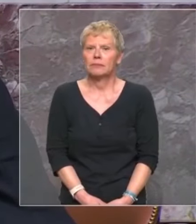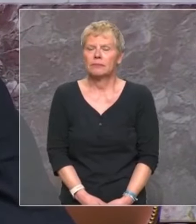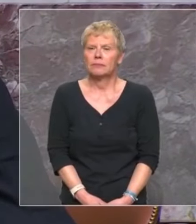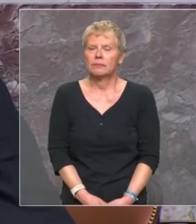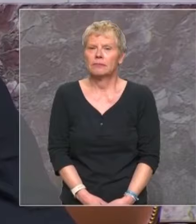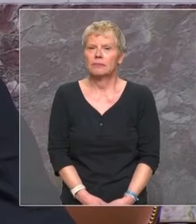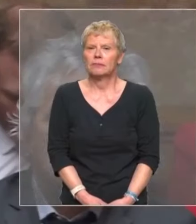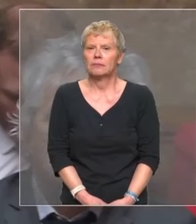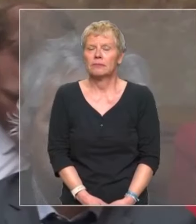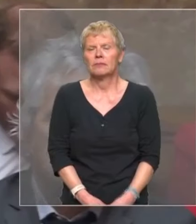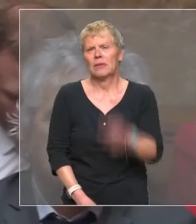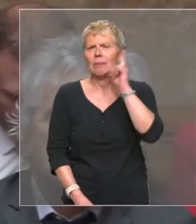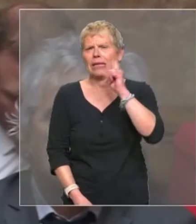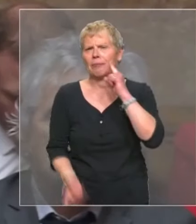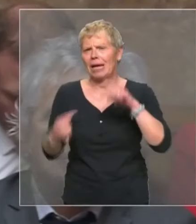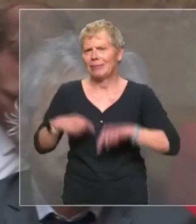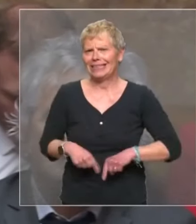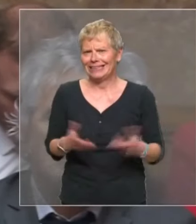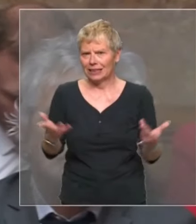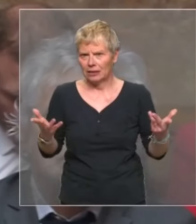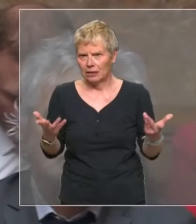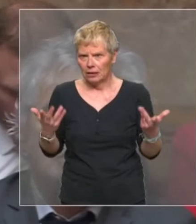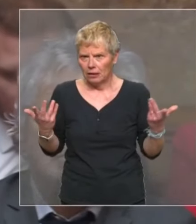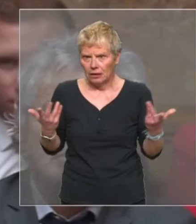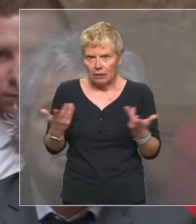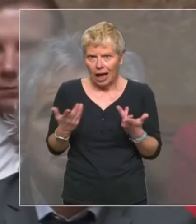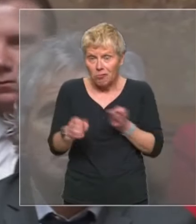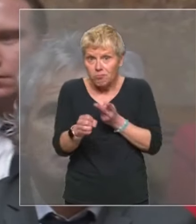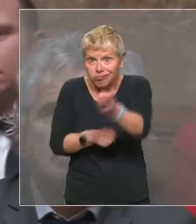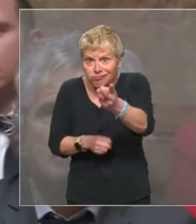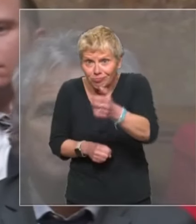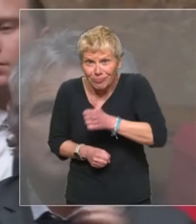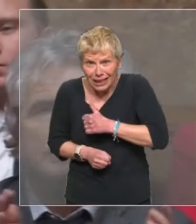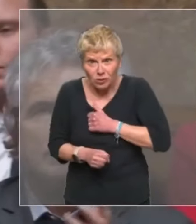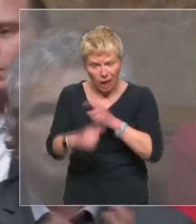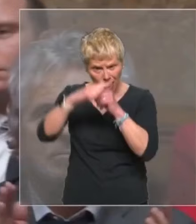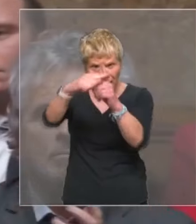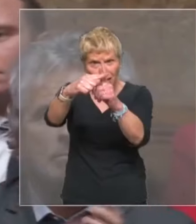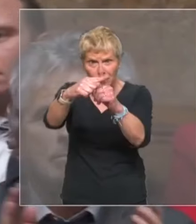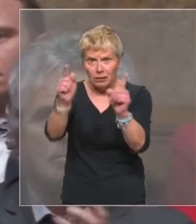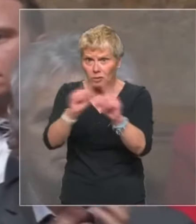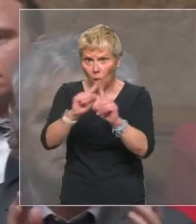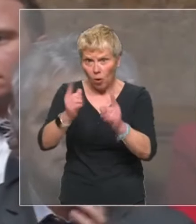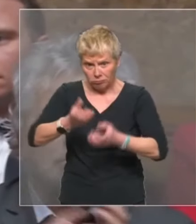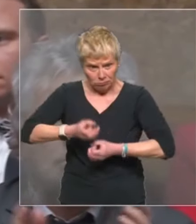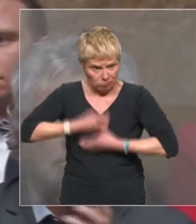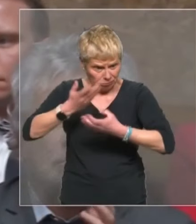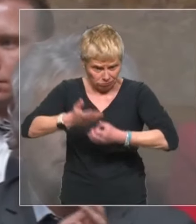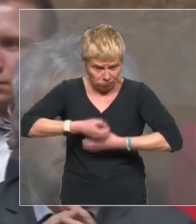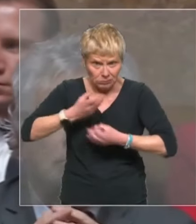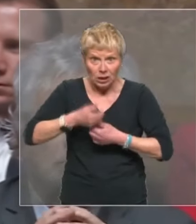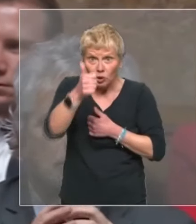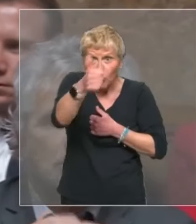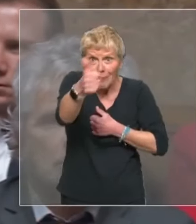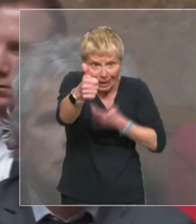portier madame la ministre il n'y a là aucune attaque personnelle juste des verbtimes juste des choses que vous avez